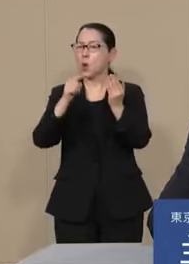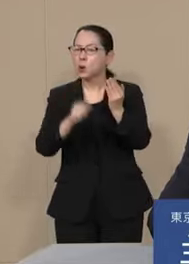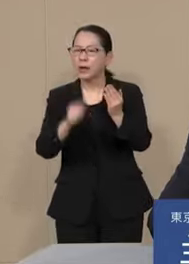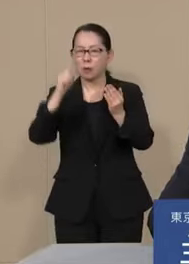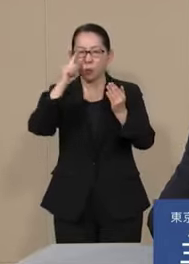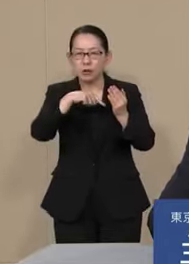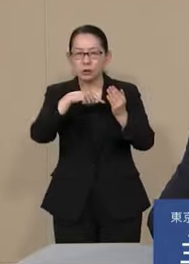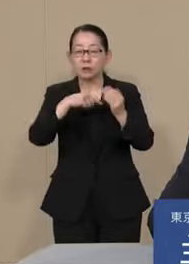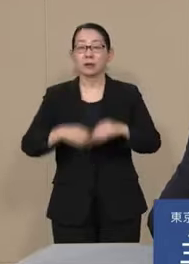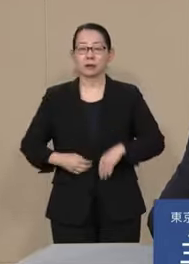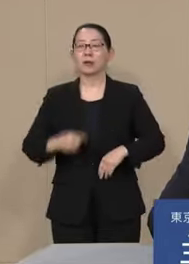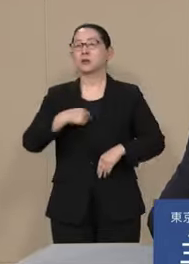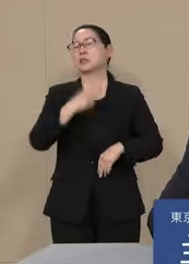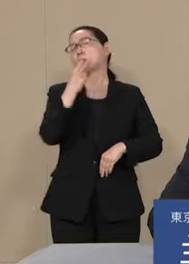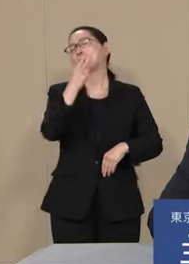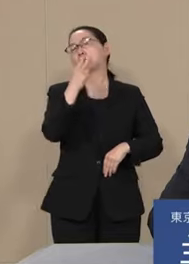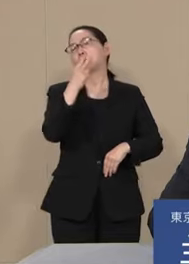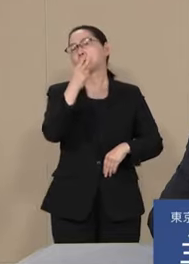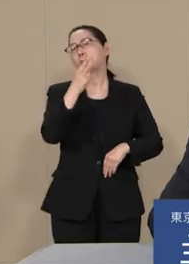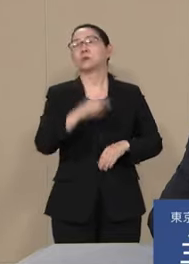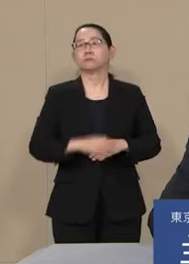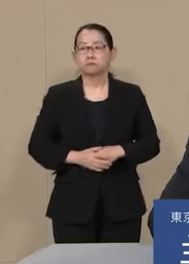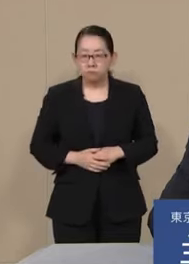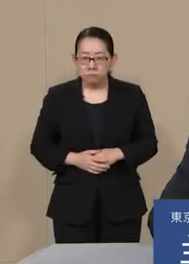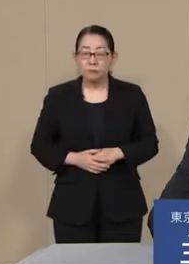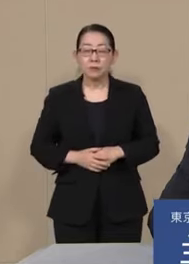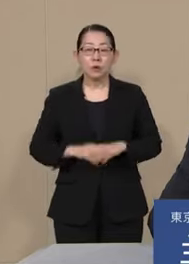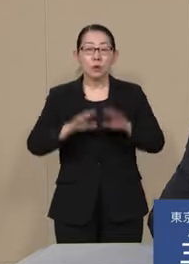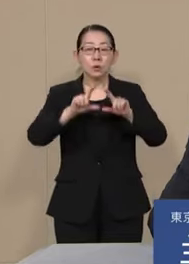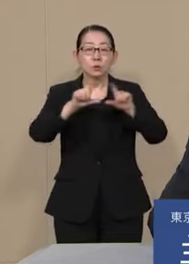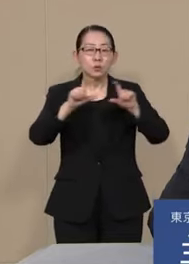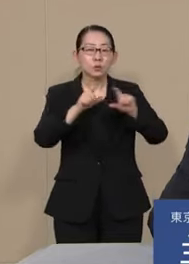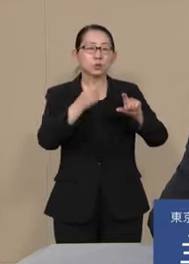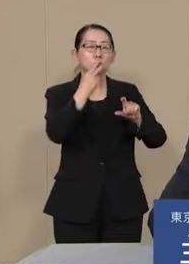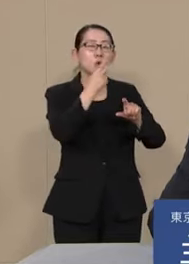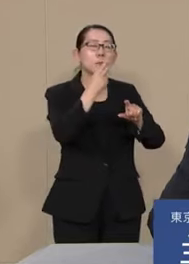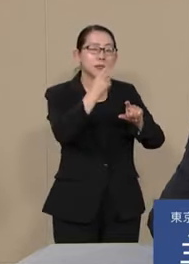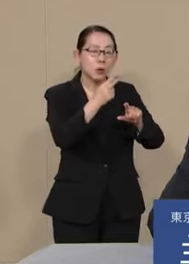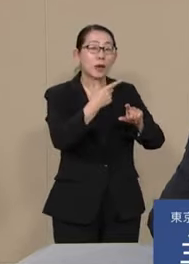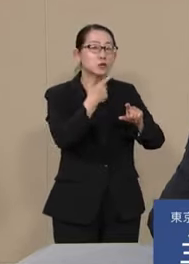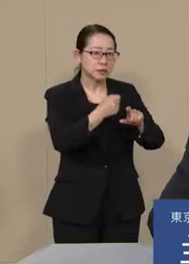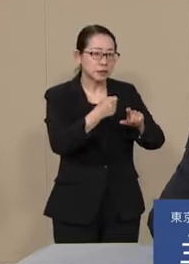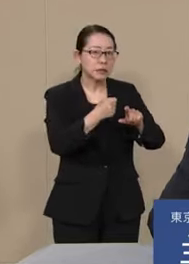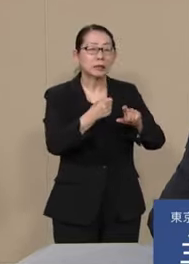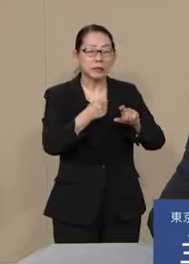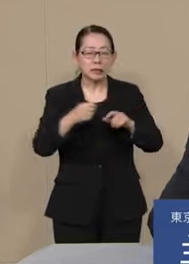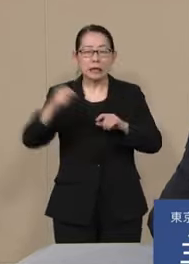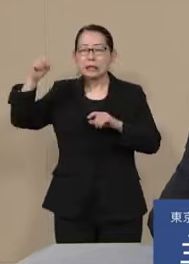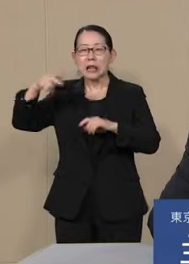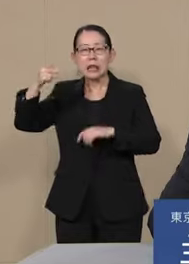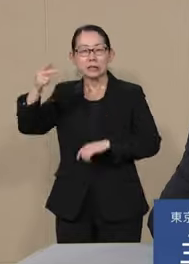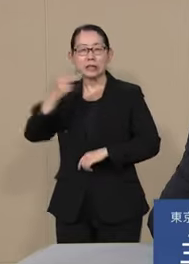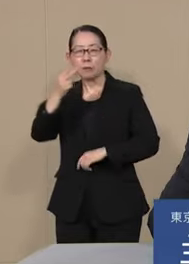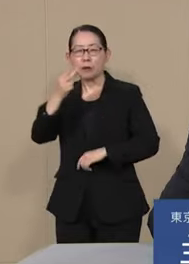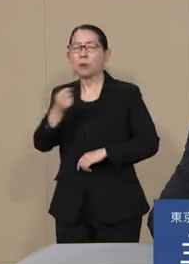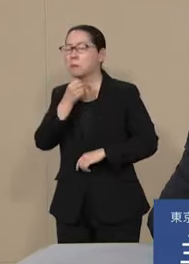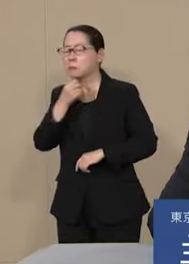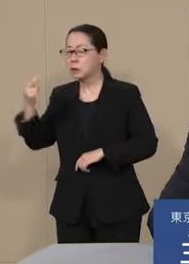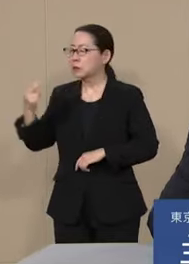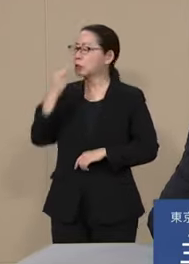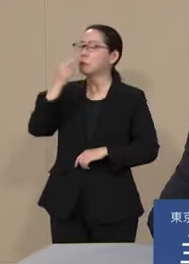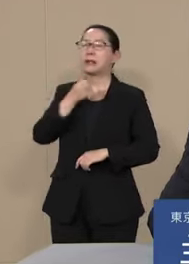さですするわけではないですが神タバコ派で電子タバコの匂いが大嫌いですなぜ言いたいのかという